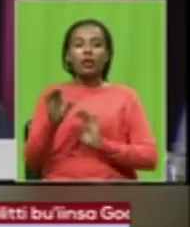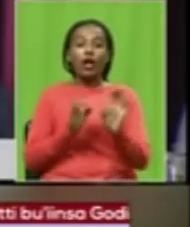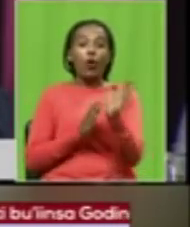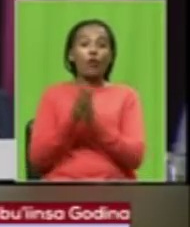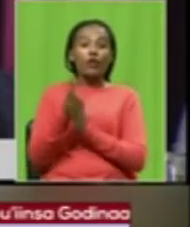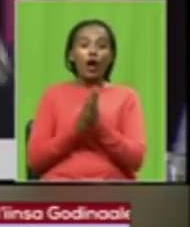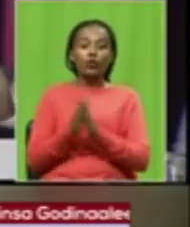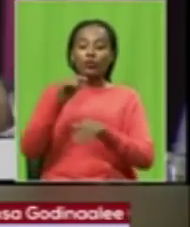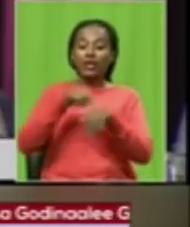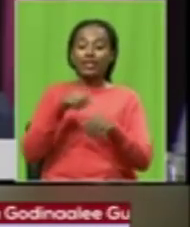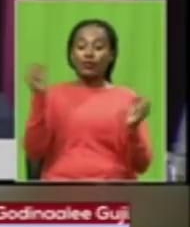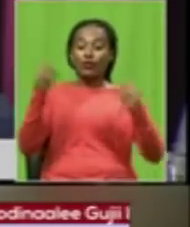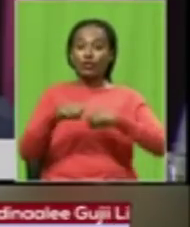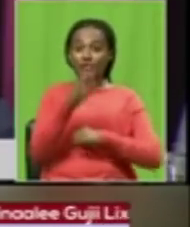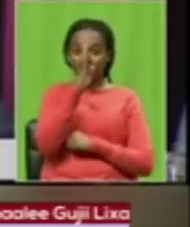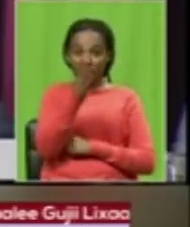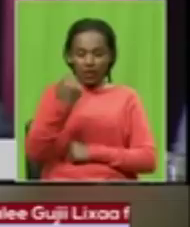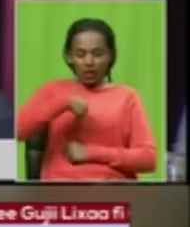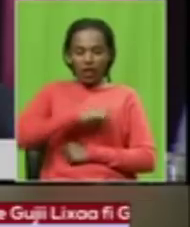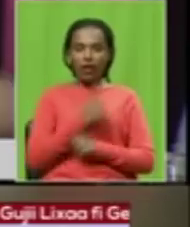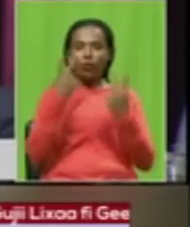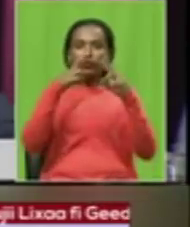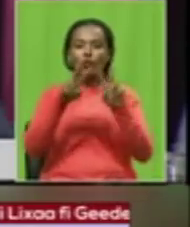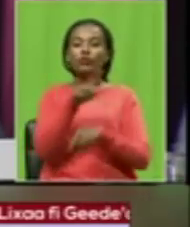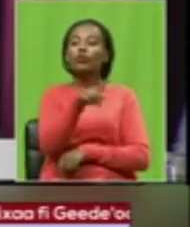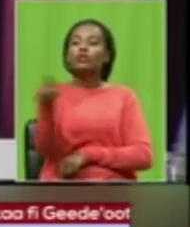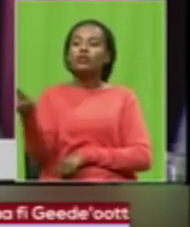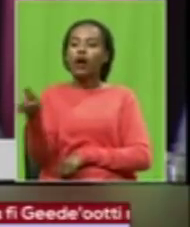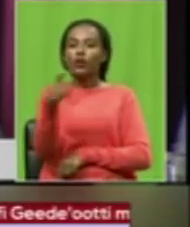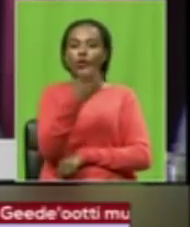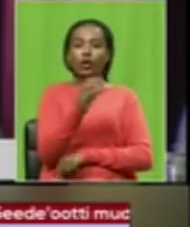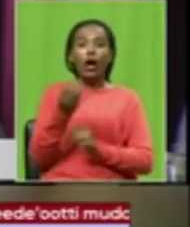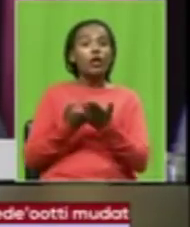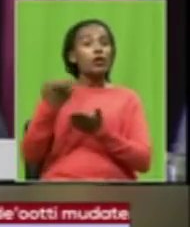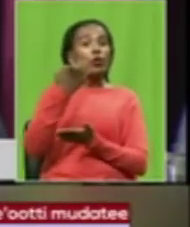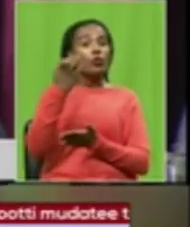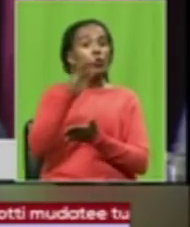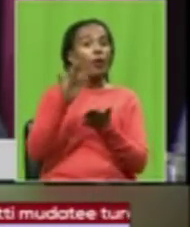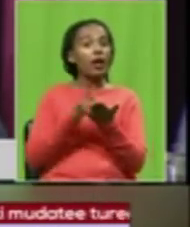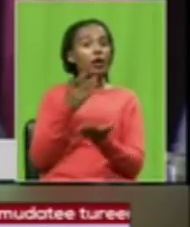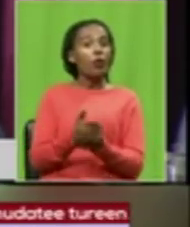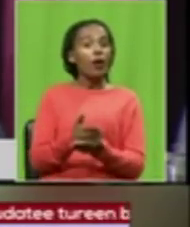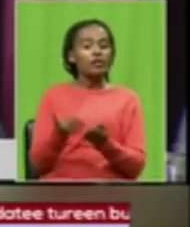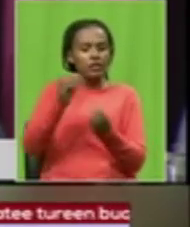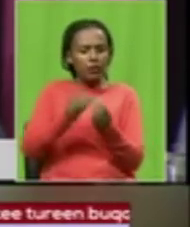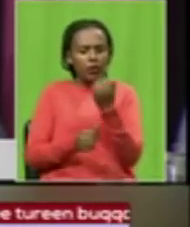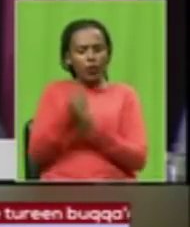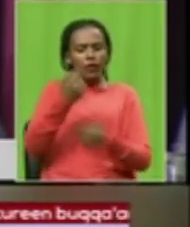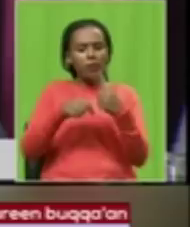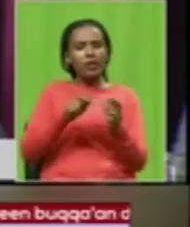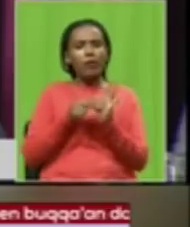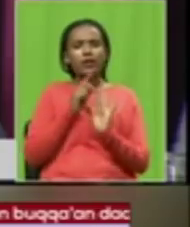Gaaffii dimookiraatawaa karaa nagaan dhiyeessuuf balbalti banaadha. Feetan paarlaamaa, feetan ammoo hanga masaraa mootummaatti